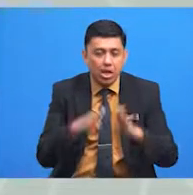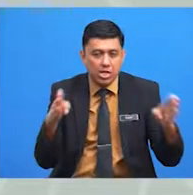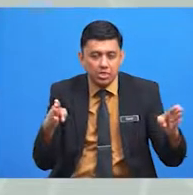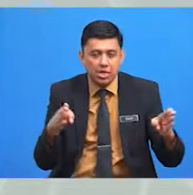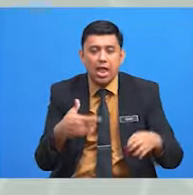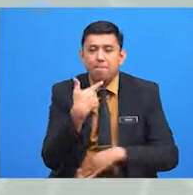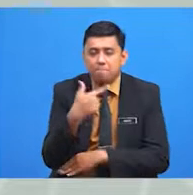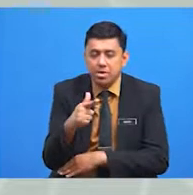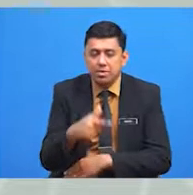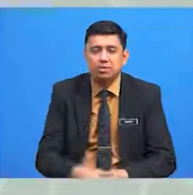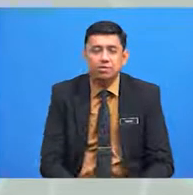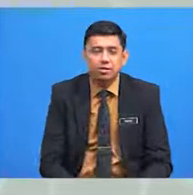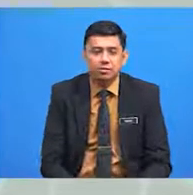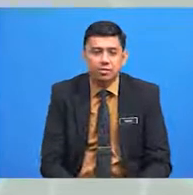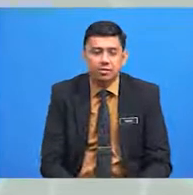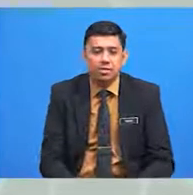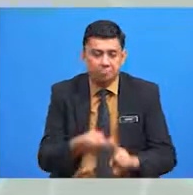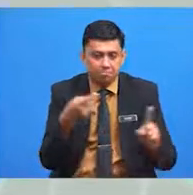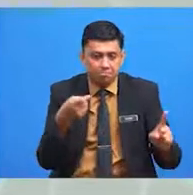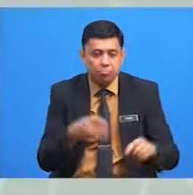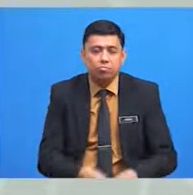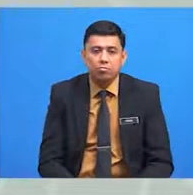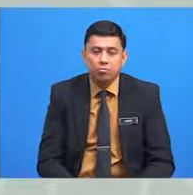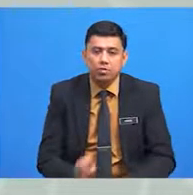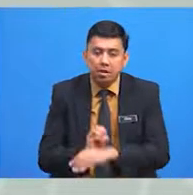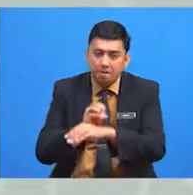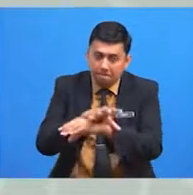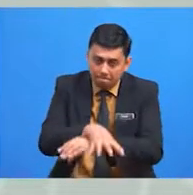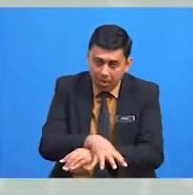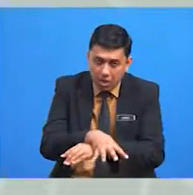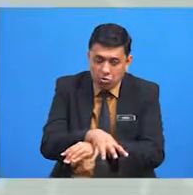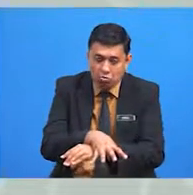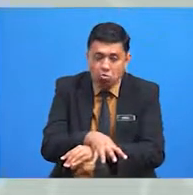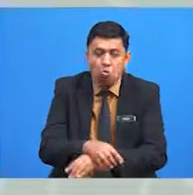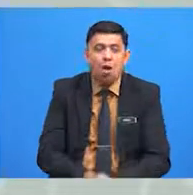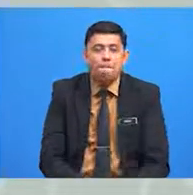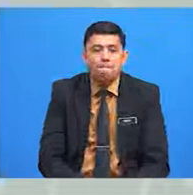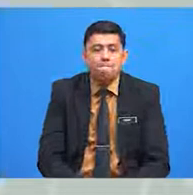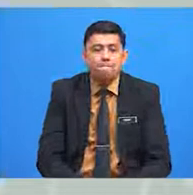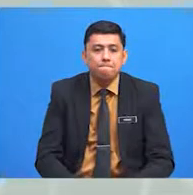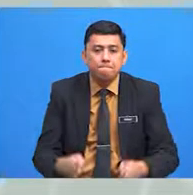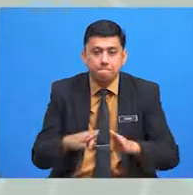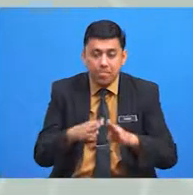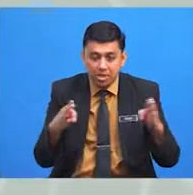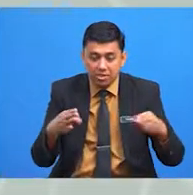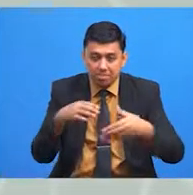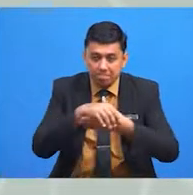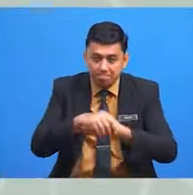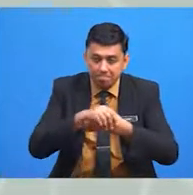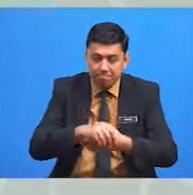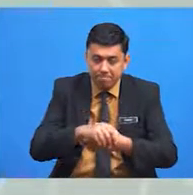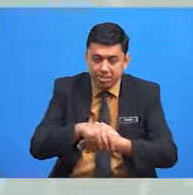klasik dari aspek pengaruh bahasa Inggeris, laras bahasa